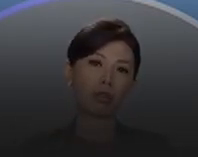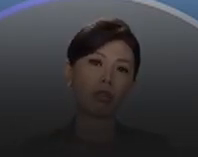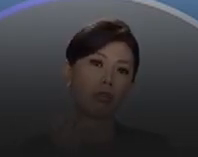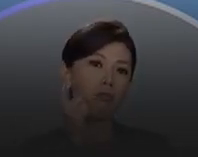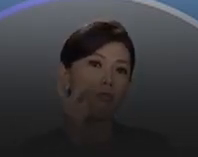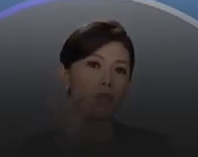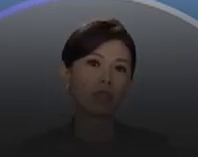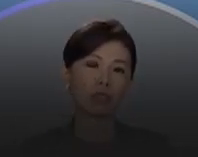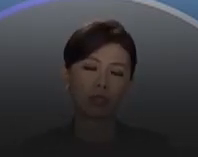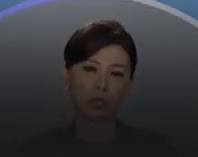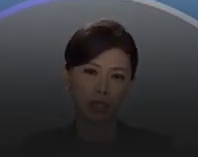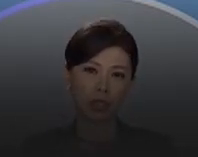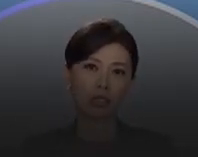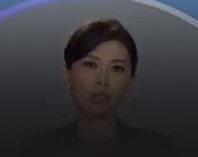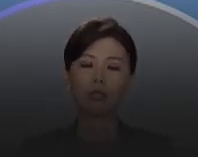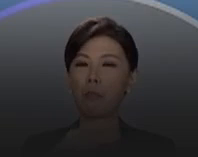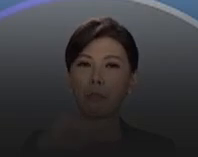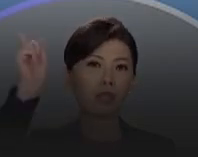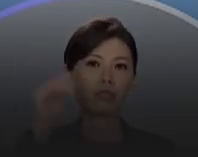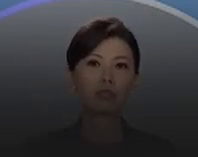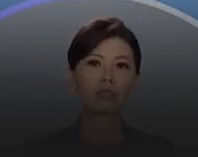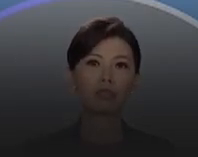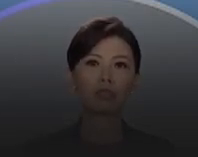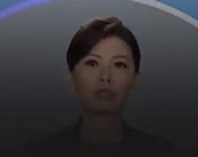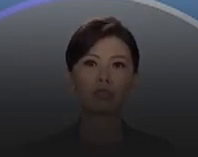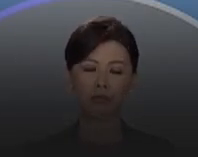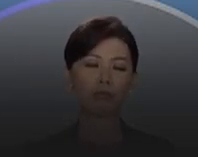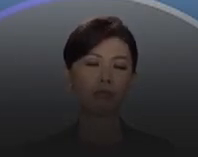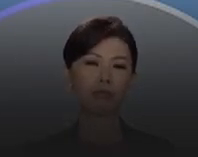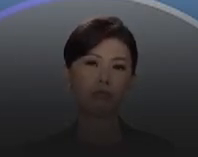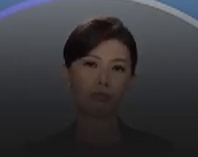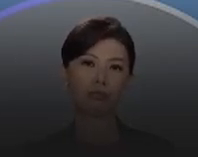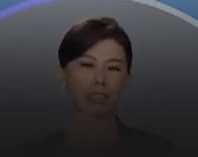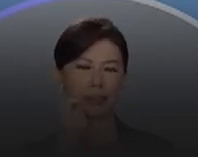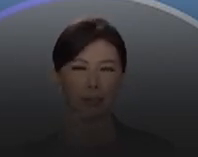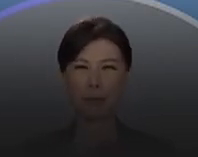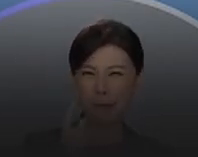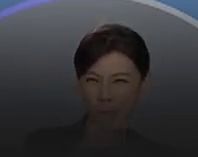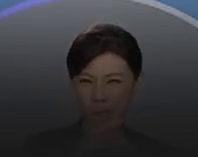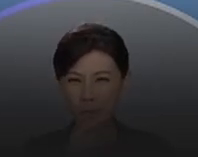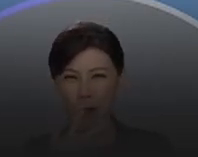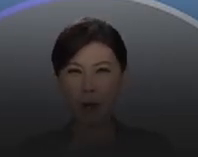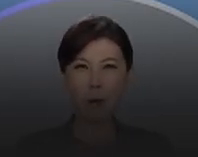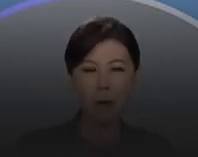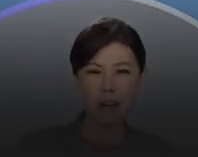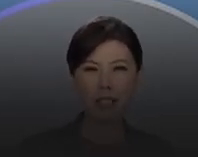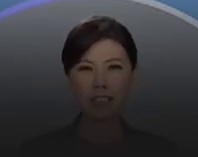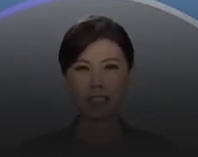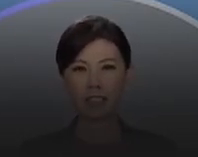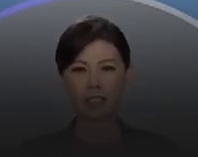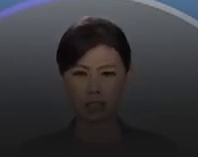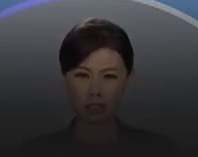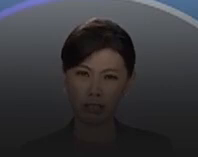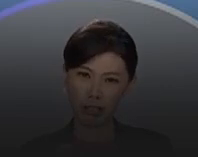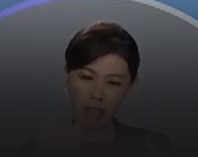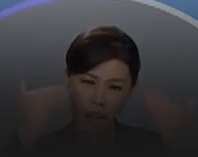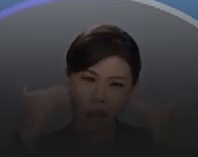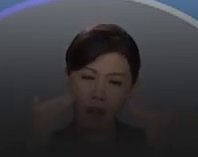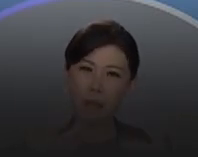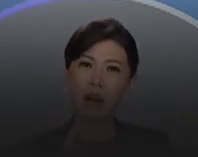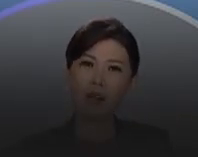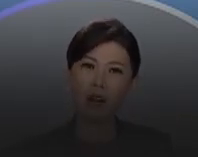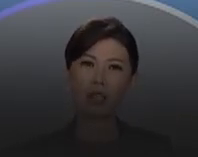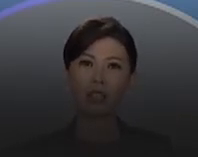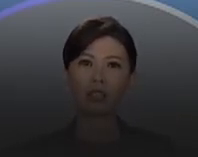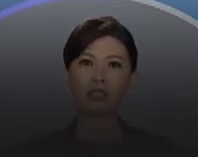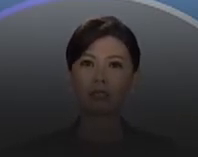前已经正式提出法律告诉，我知道你们喜欢八卦，你们为什么目标只看到韩国瑜八卦，